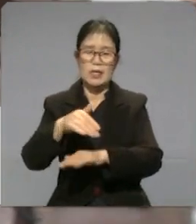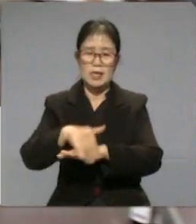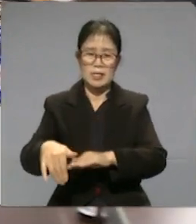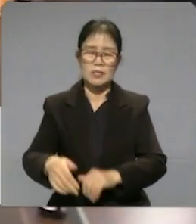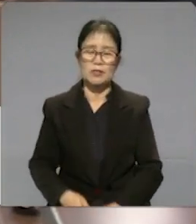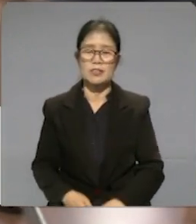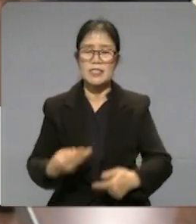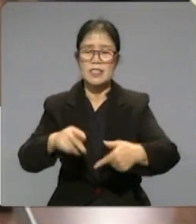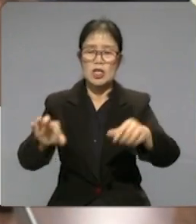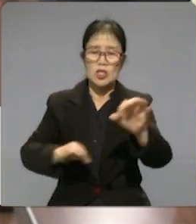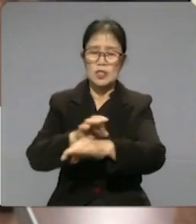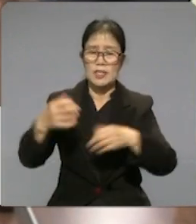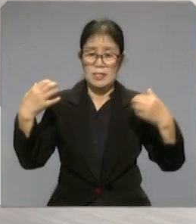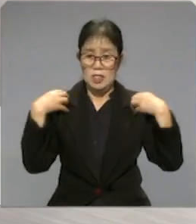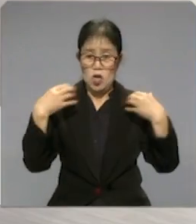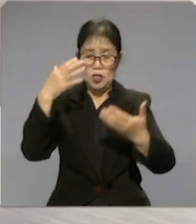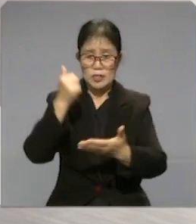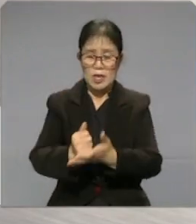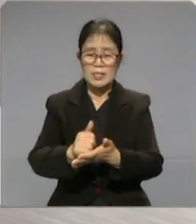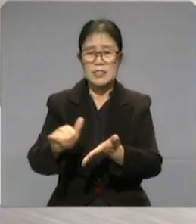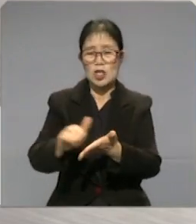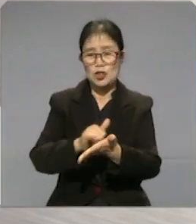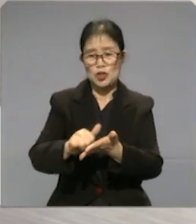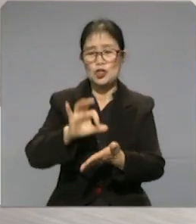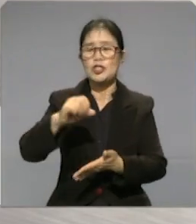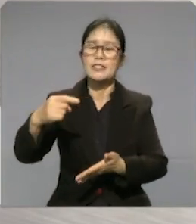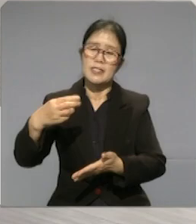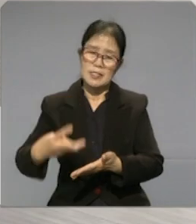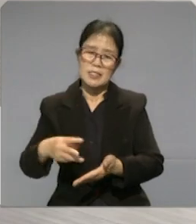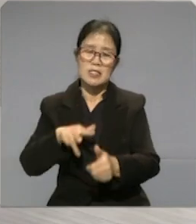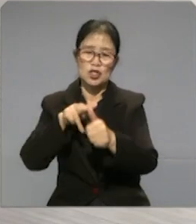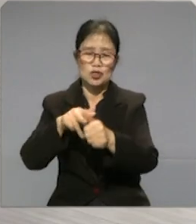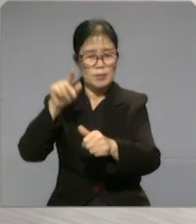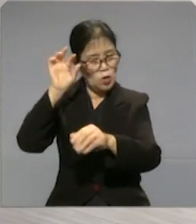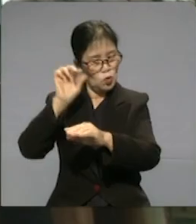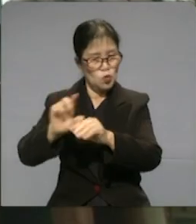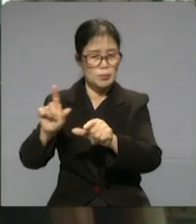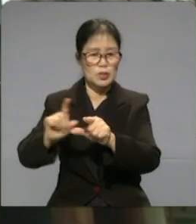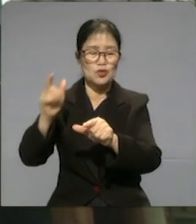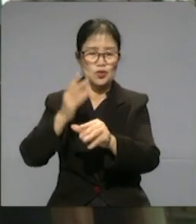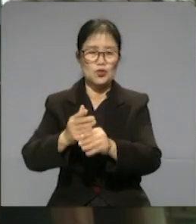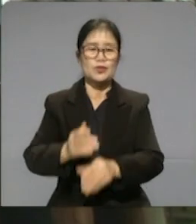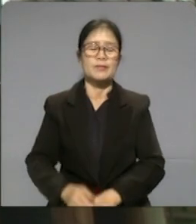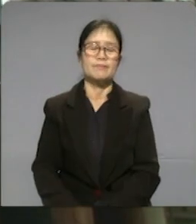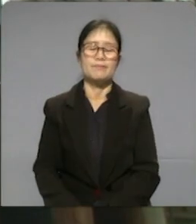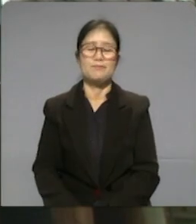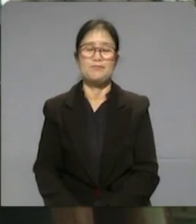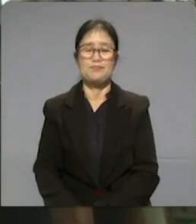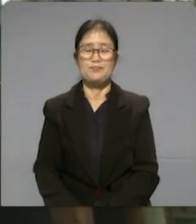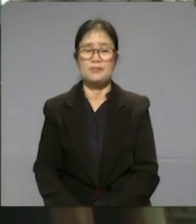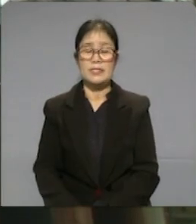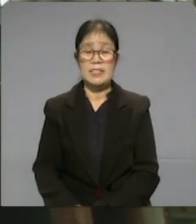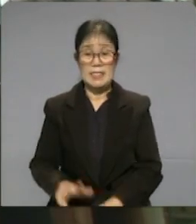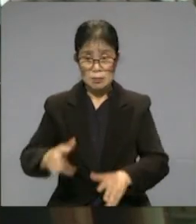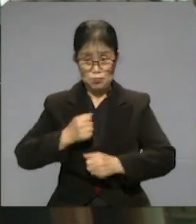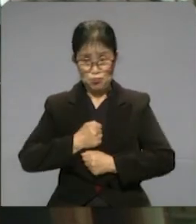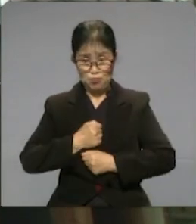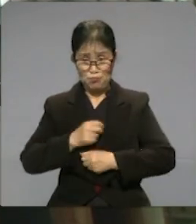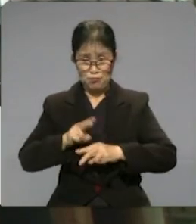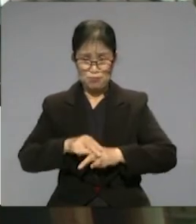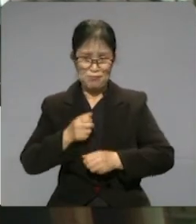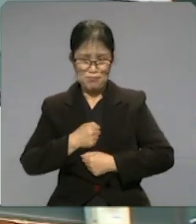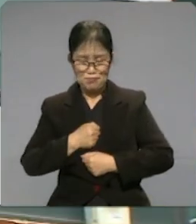김진용 인천경제청장도 연수을 출마를 고심하고 있습니다. 수성을 노리는 현역 의원들이